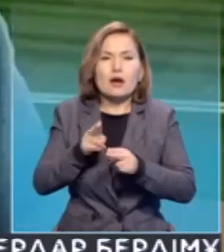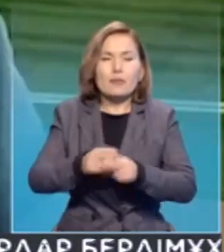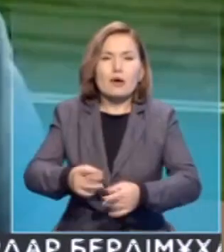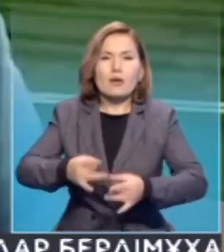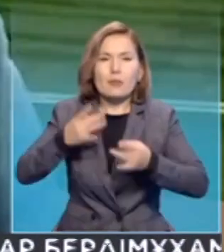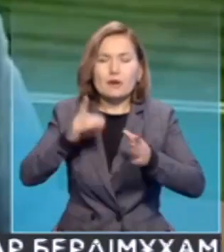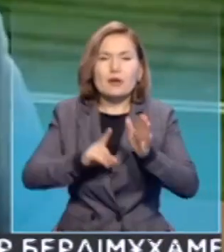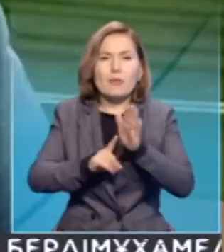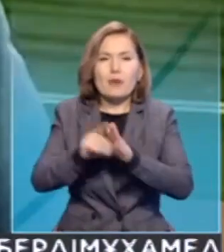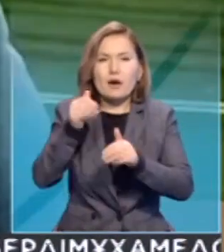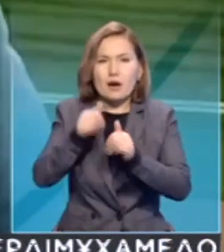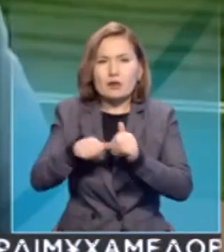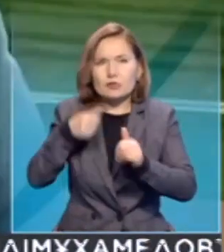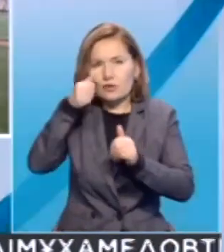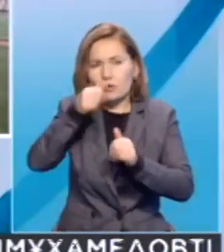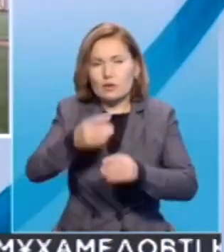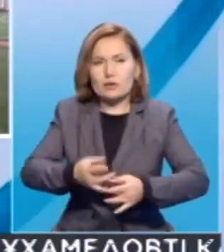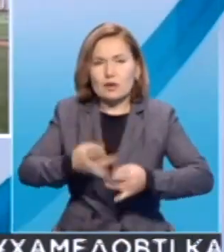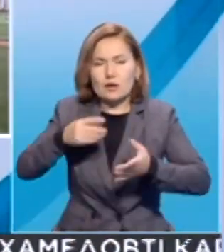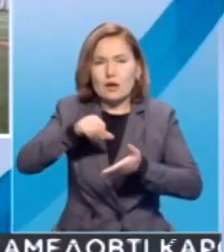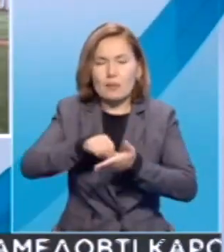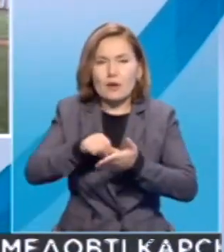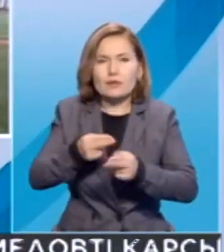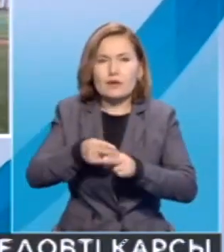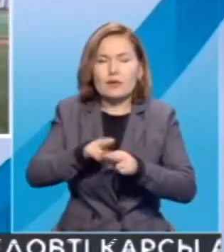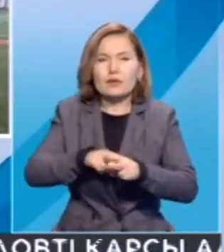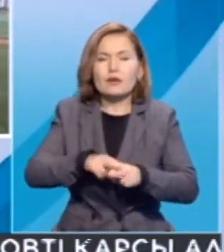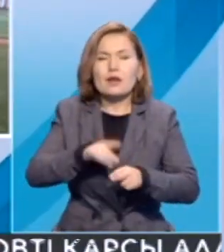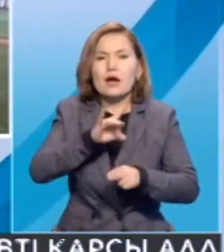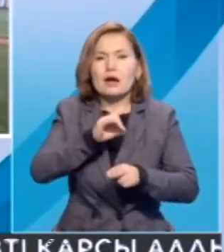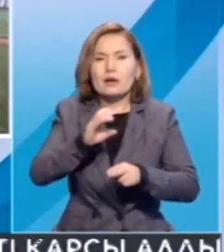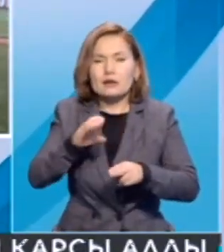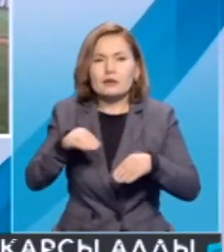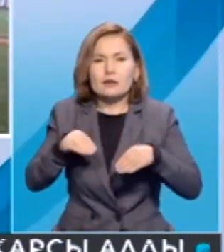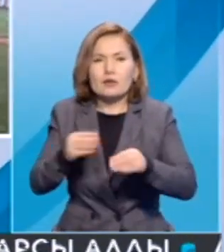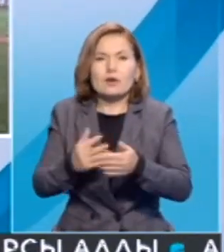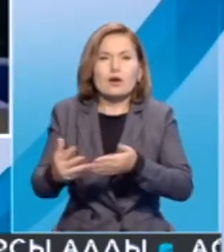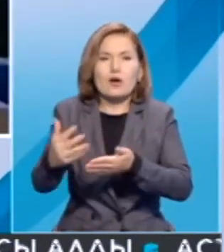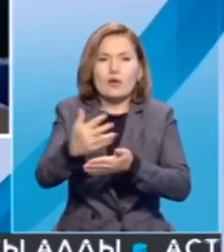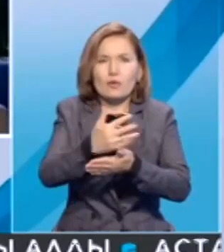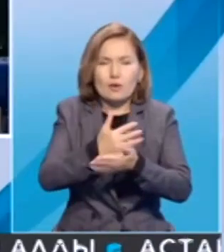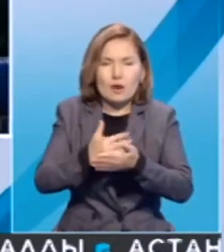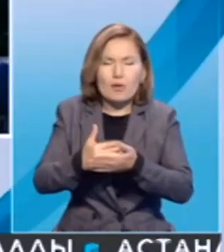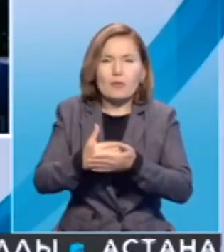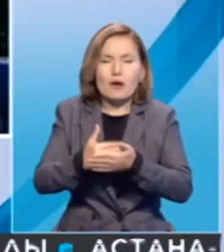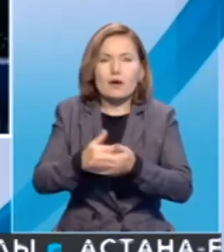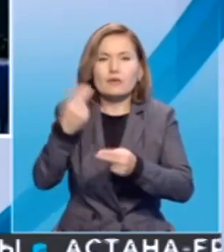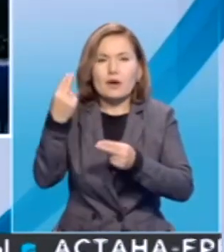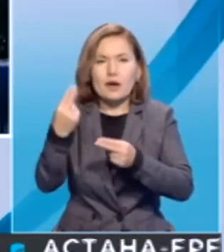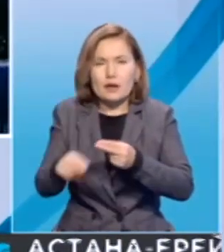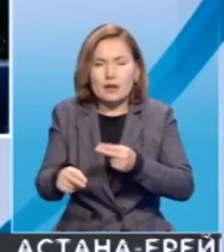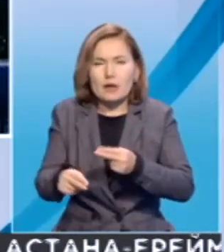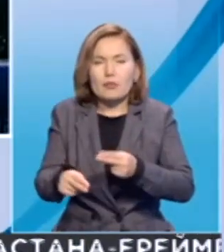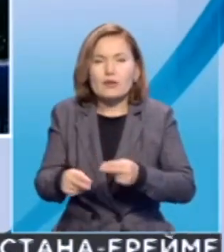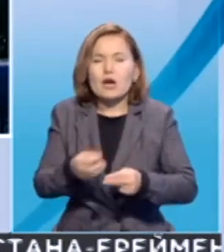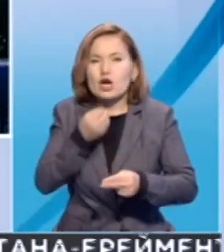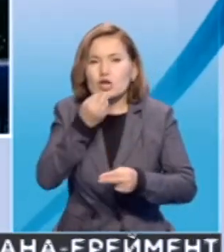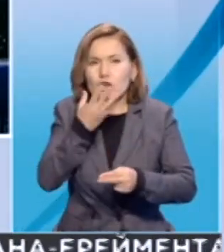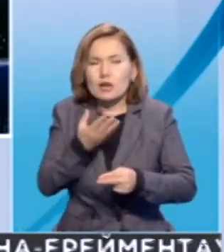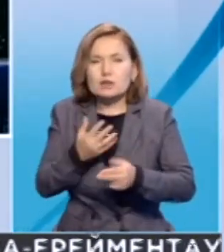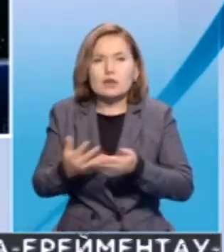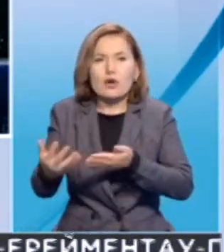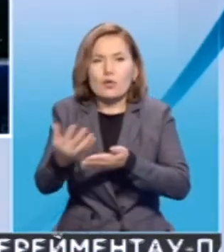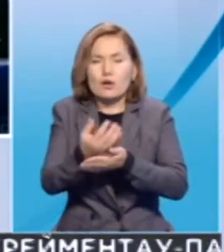жылдағы дәстүрге айналған. Міне, ырысты күрішті өлкенің еңбеккерлері бүгін егін науқанын аяқтап, мол өнімге